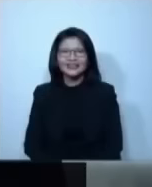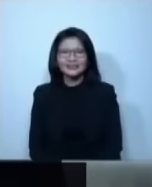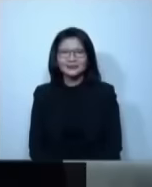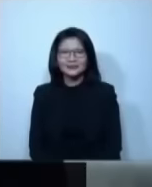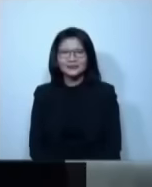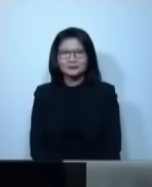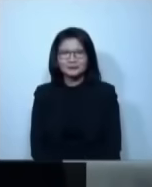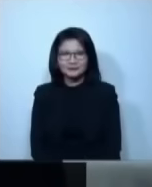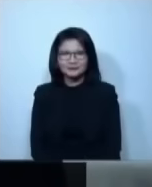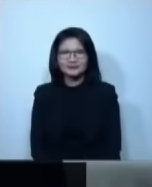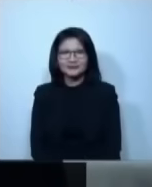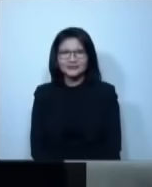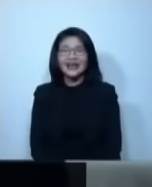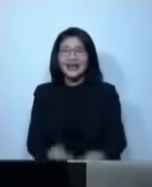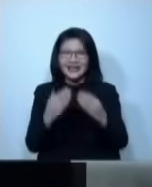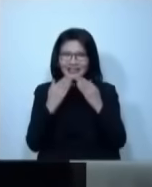nomor